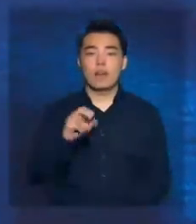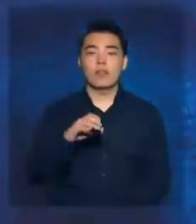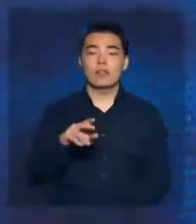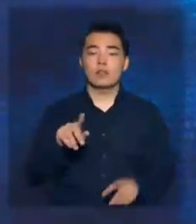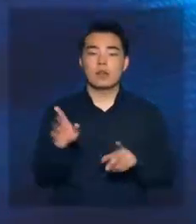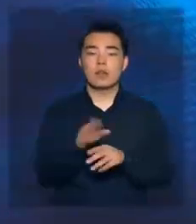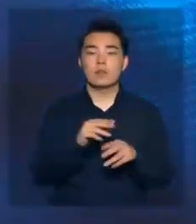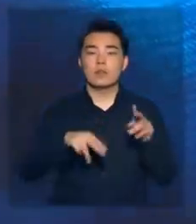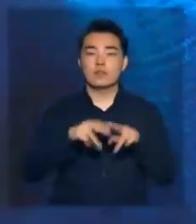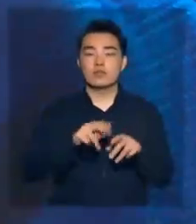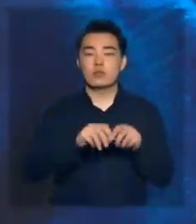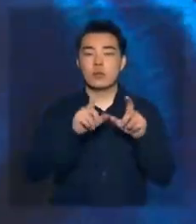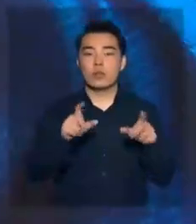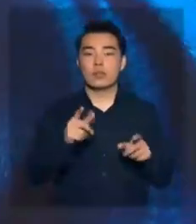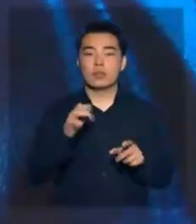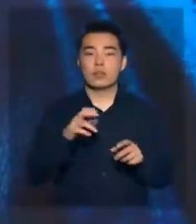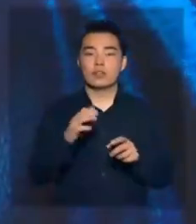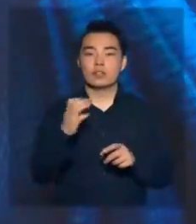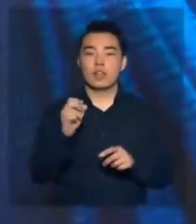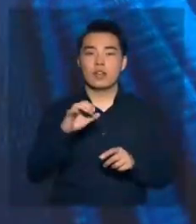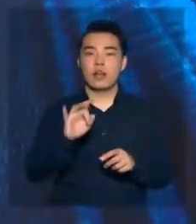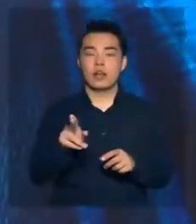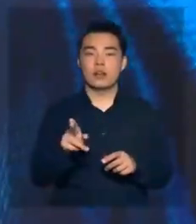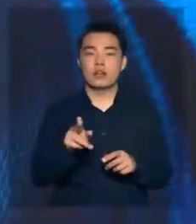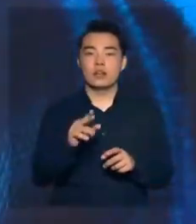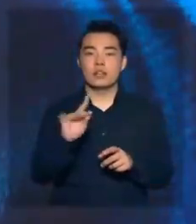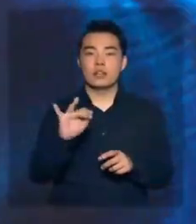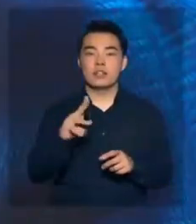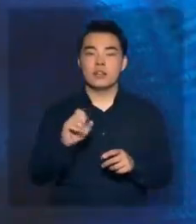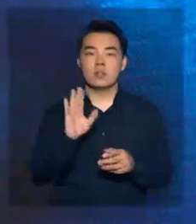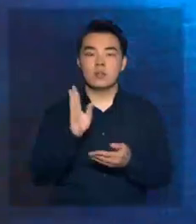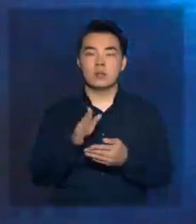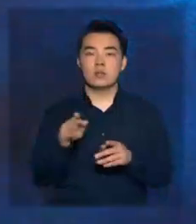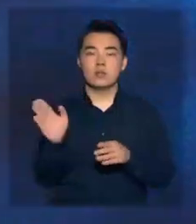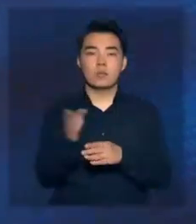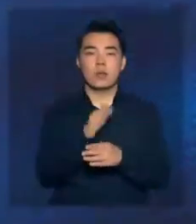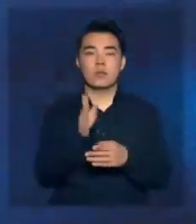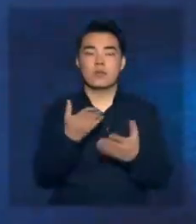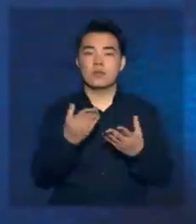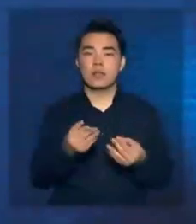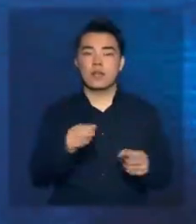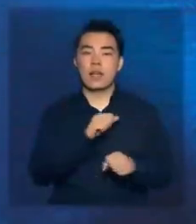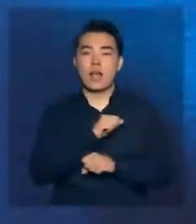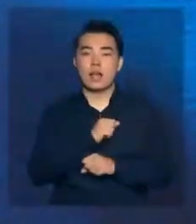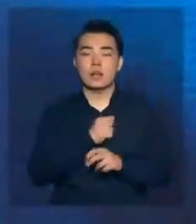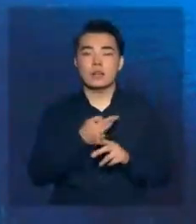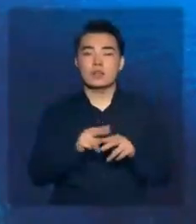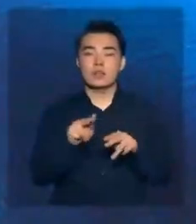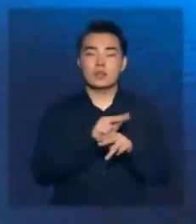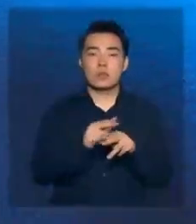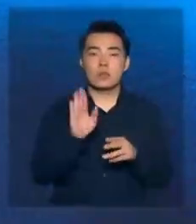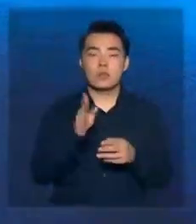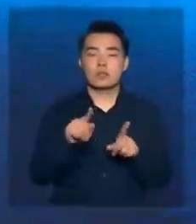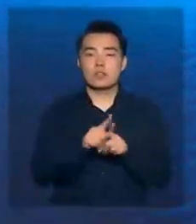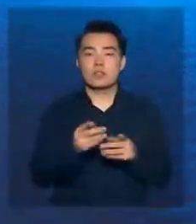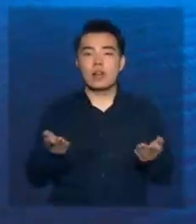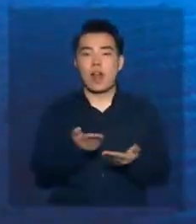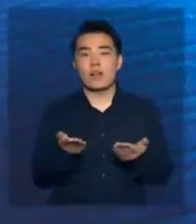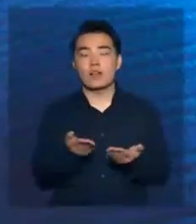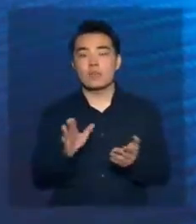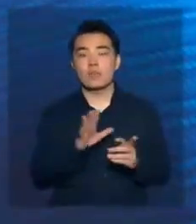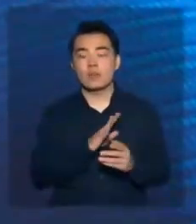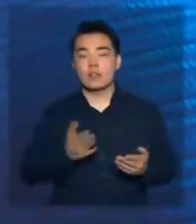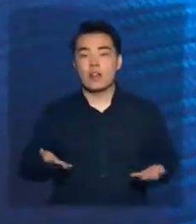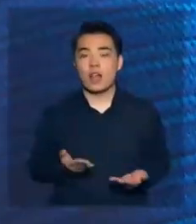Аварийную пристройку школы-гимназии «Шанырак» в Ридере разберут на весенних каникулах. В социальных сетях отдельные горожане жаловались на